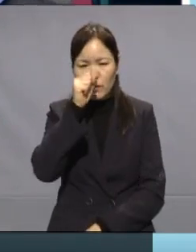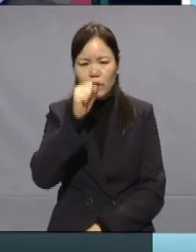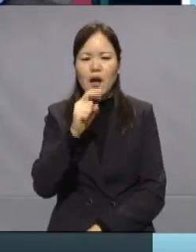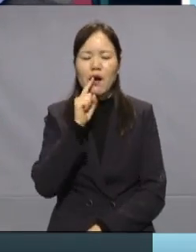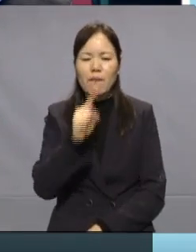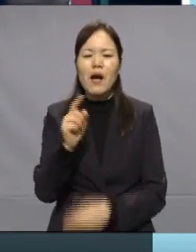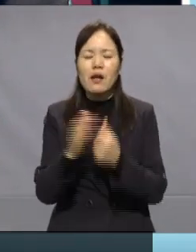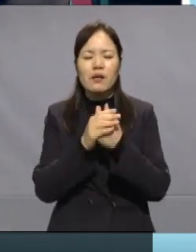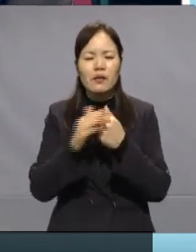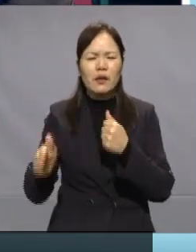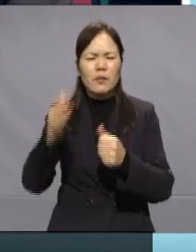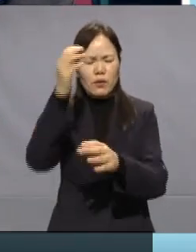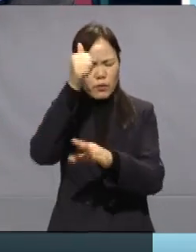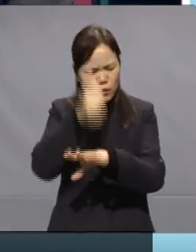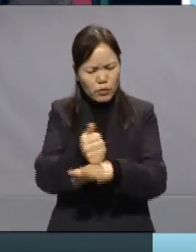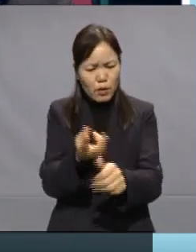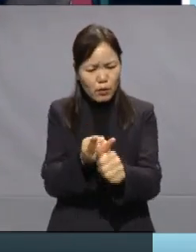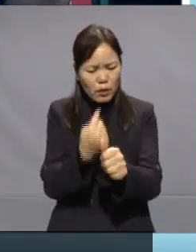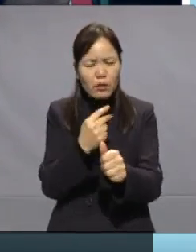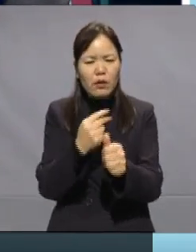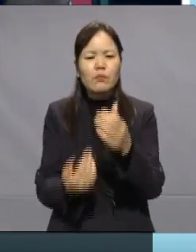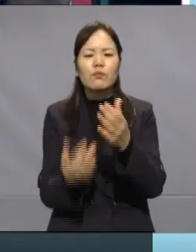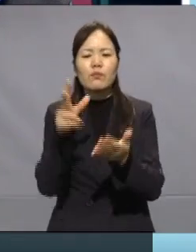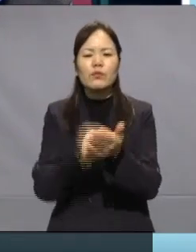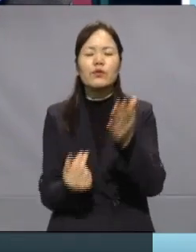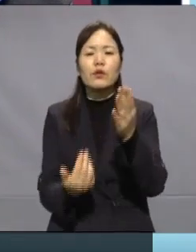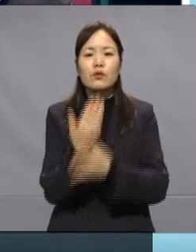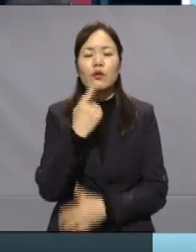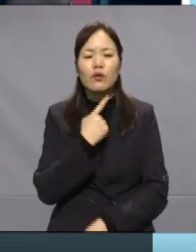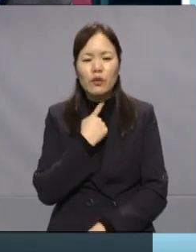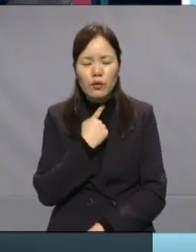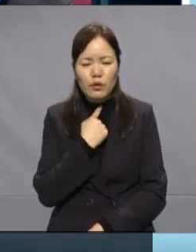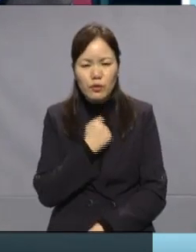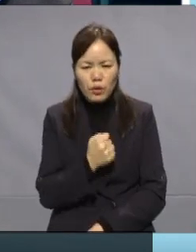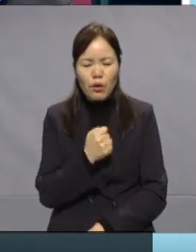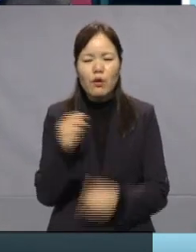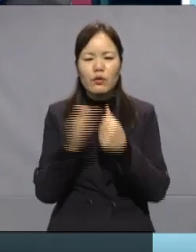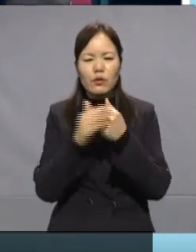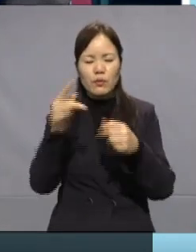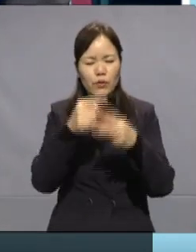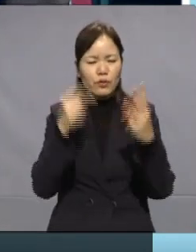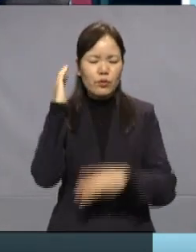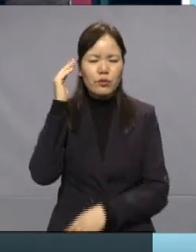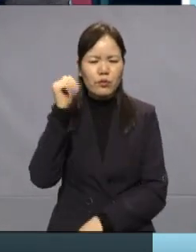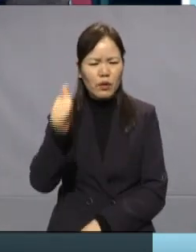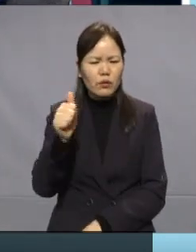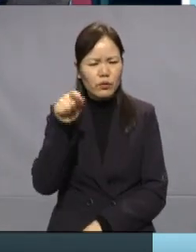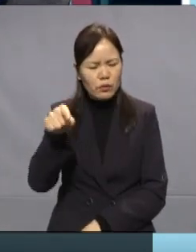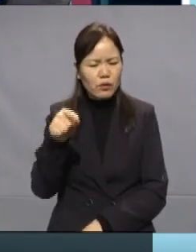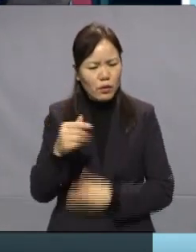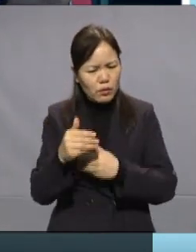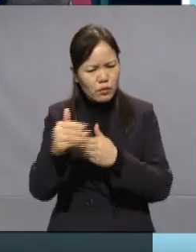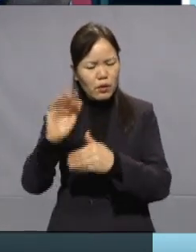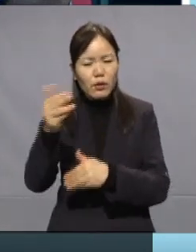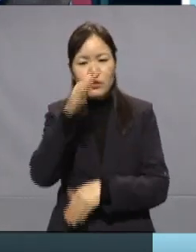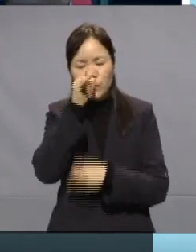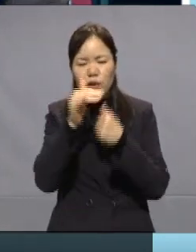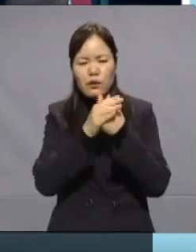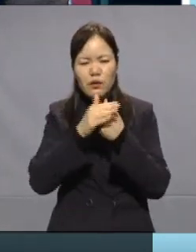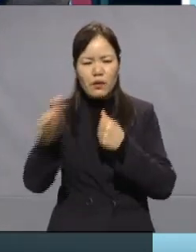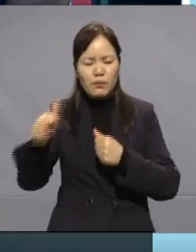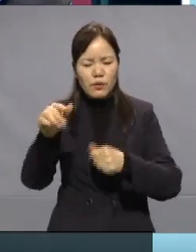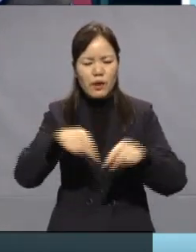논란까지 갔었거든요 윤석열 대통령도 자칫 그렇게 갈 수 있기 때문에 굉장히 위험한 발언들을 지금 당대표 후보들이 하고 있는 거